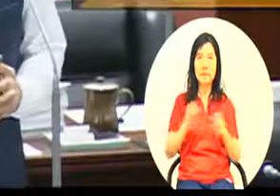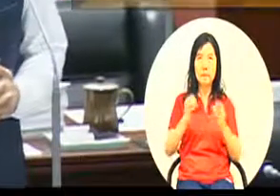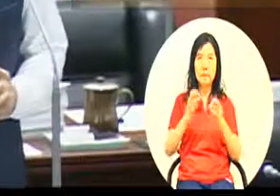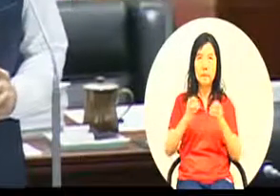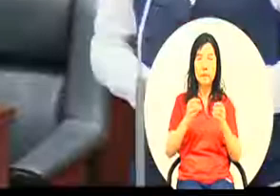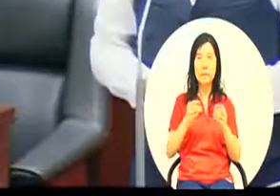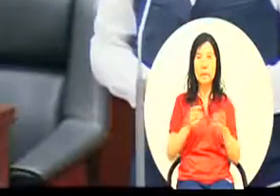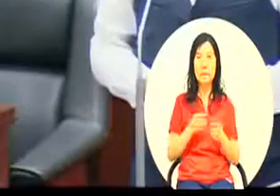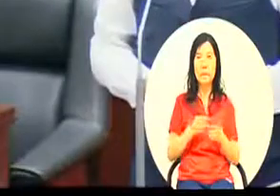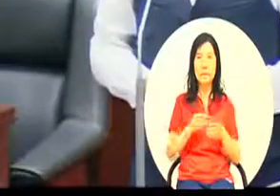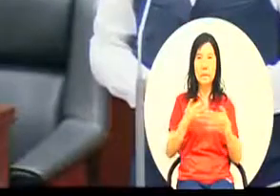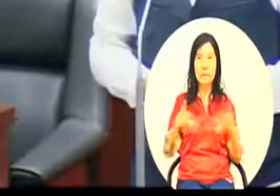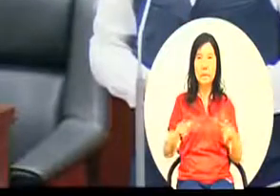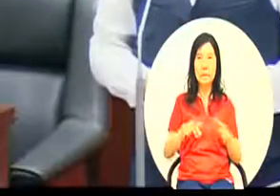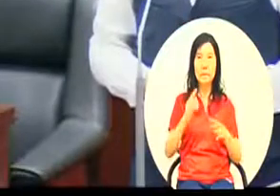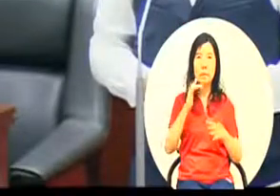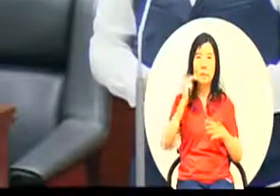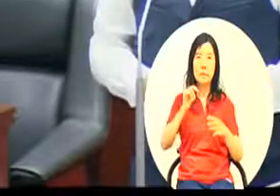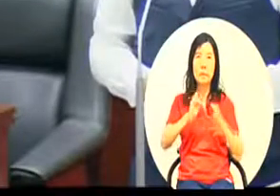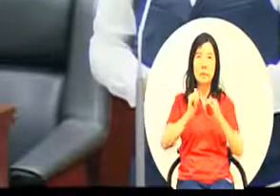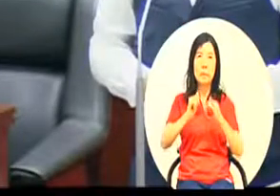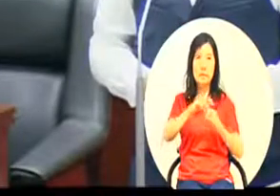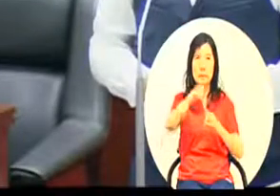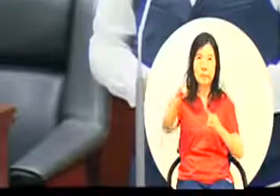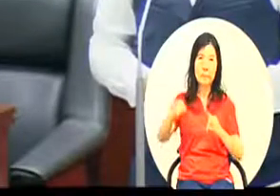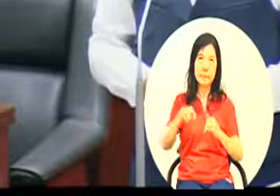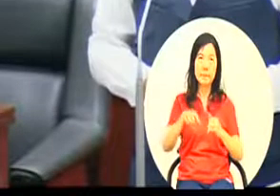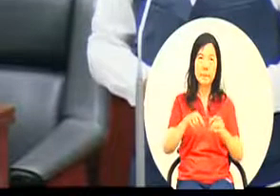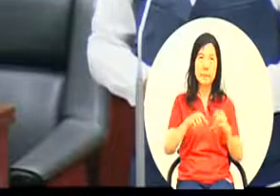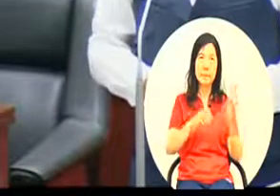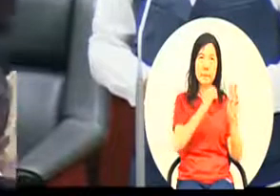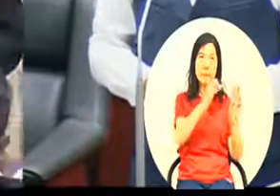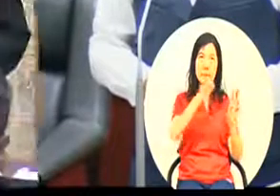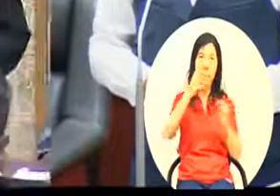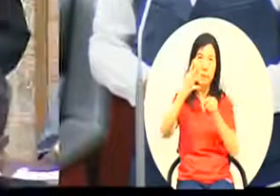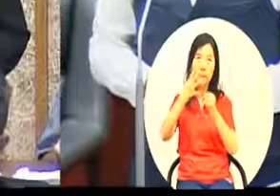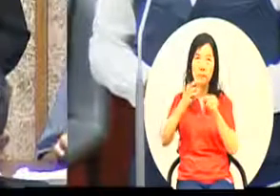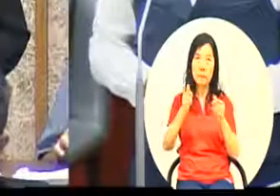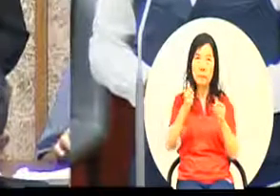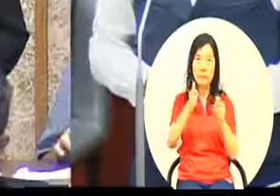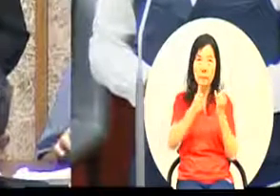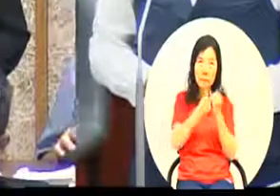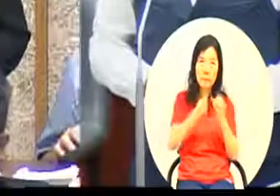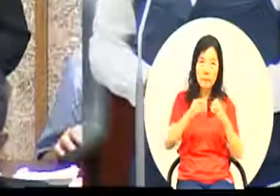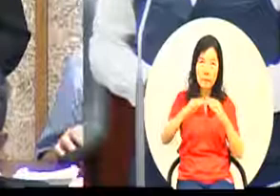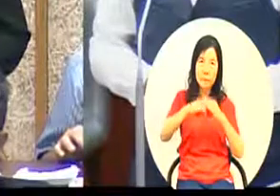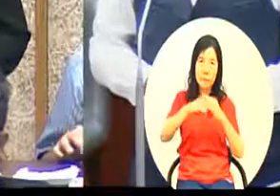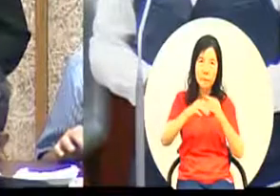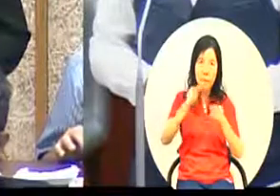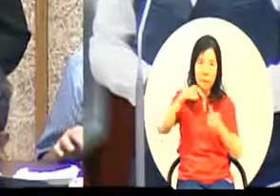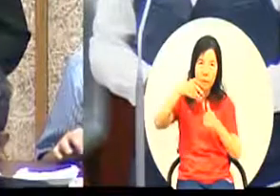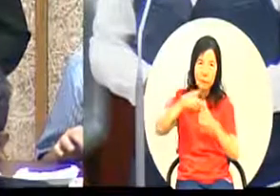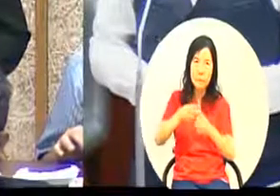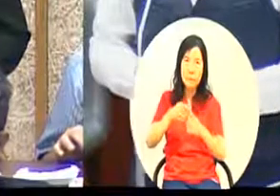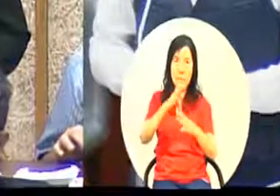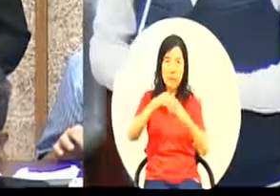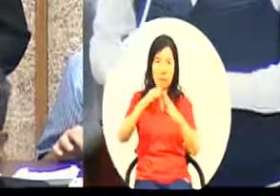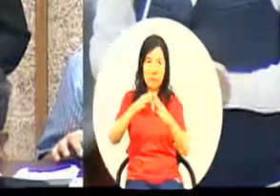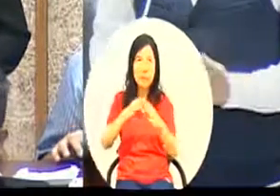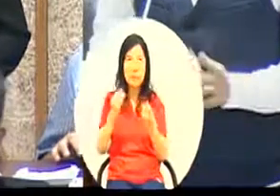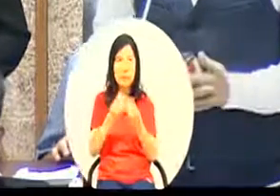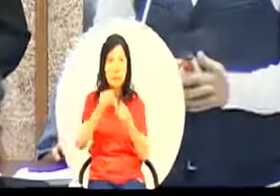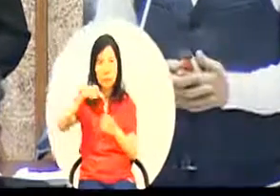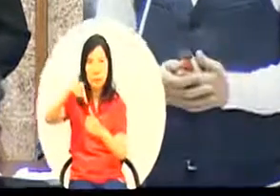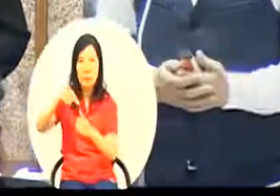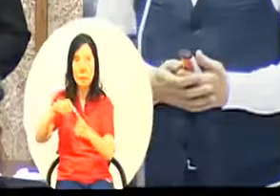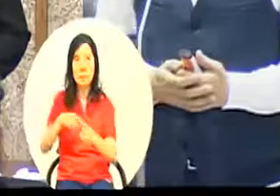在，其实家长或社会大众哦，对2004年通过的性别平等教育到底在学校内如何实施，其